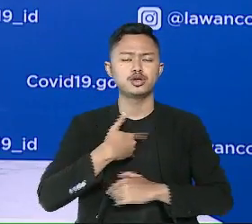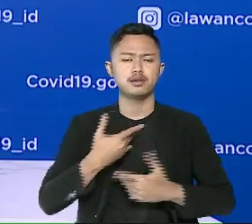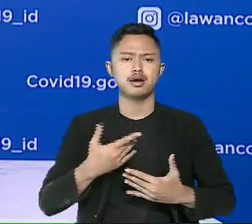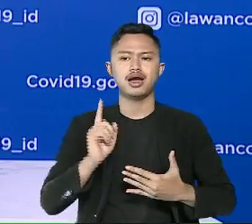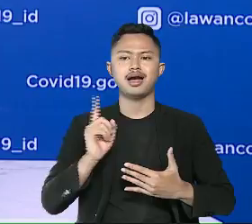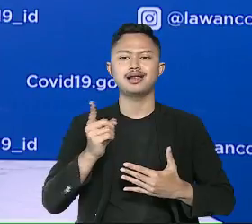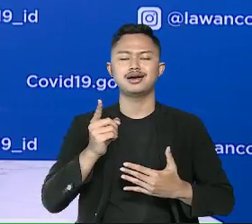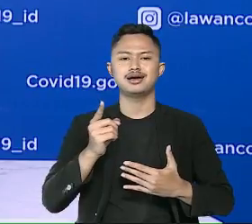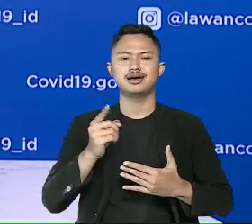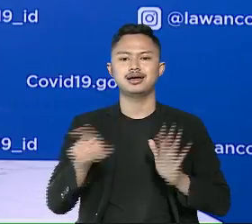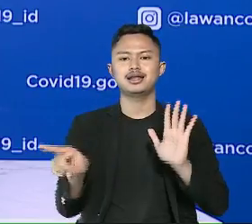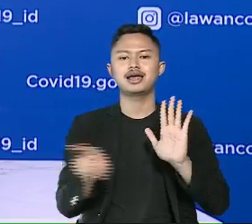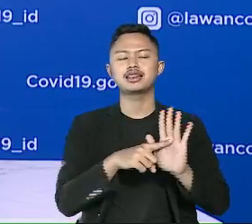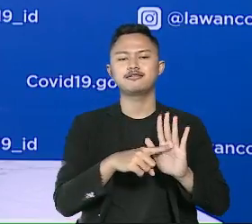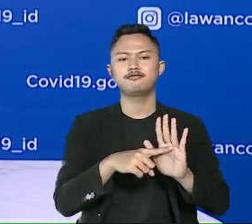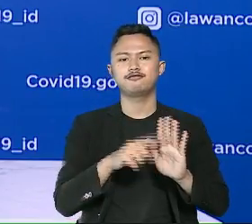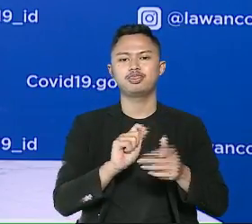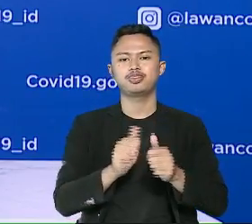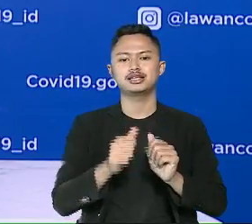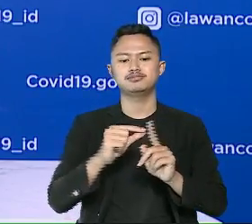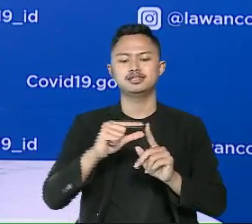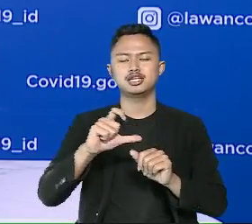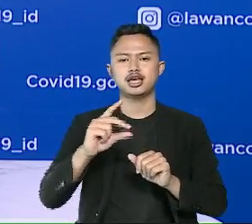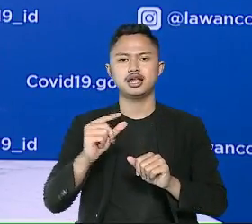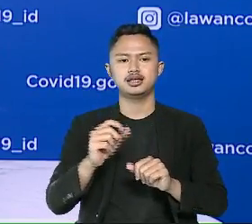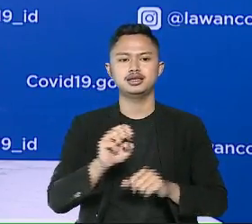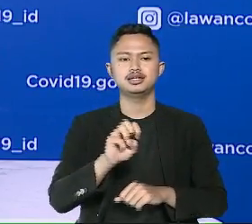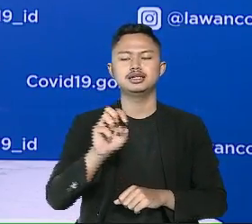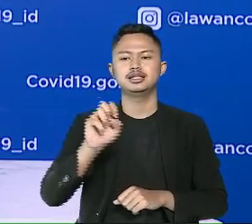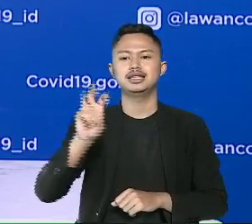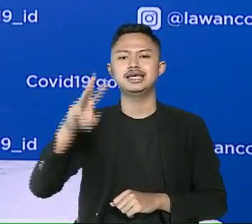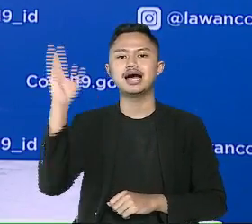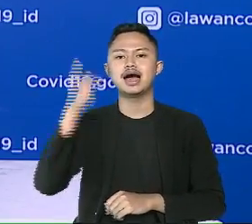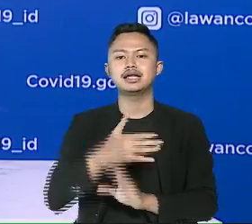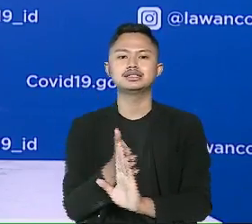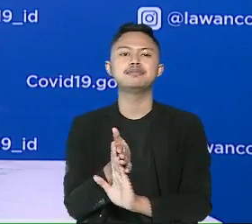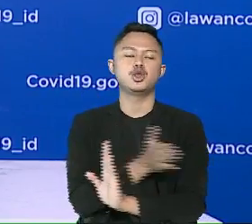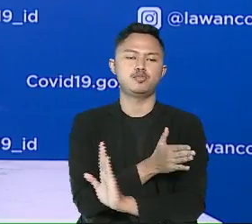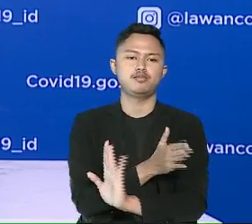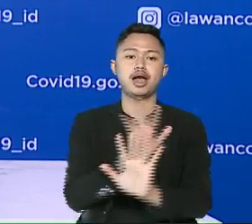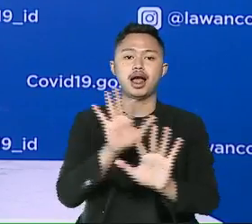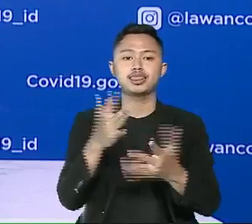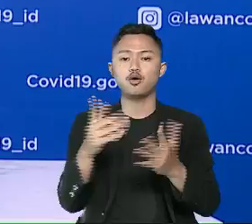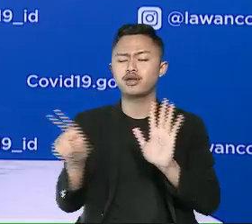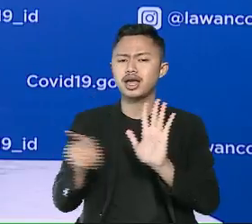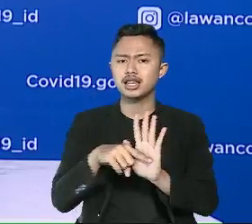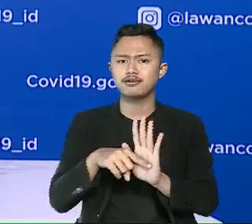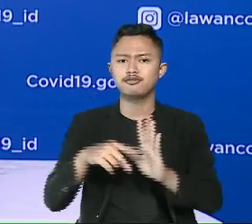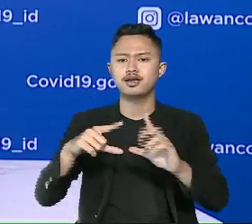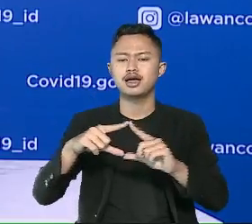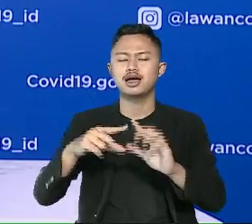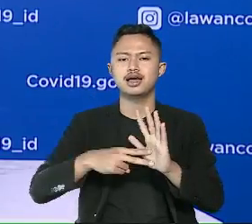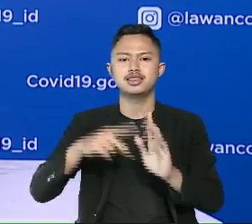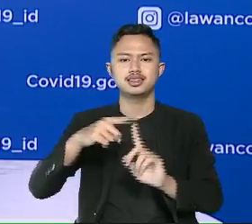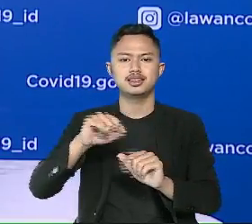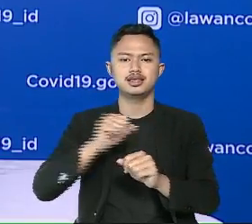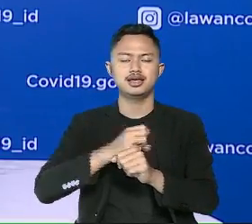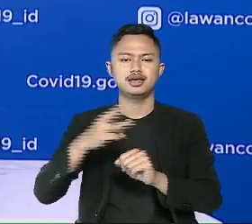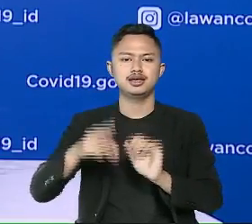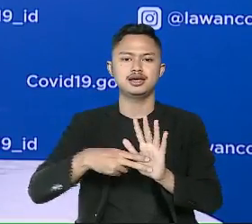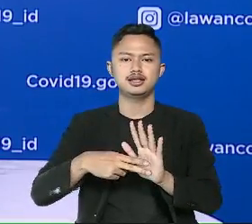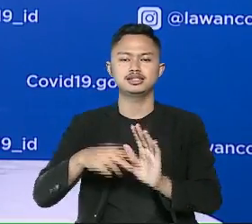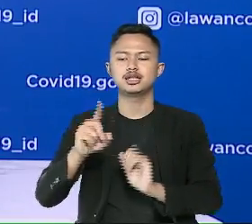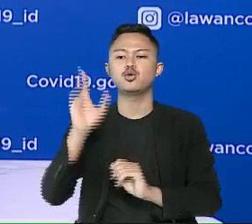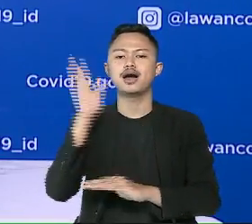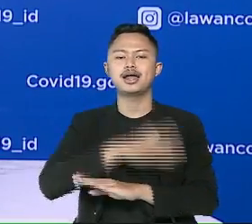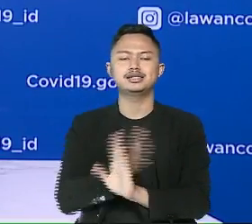memiliki hasil negatif tes PCR 3 kali 24 jam atau hasil negatif tes antigen 1 kali